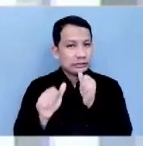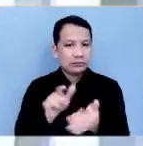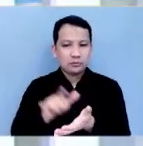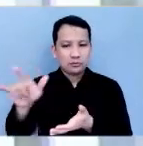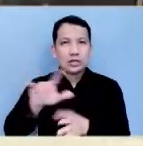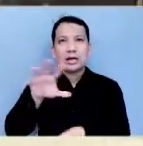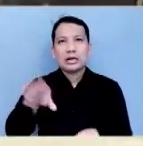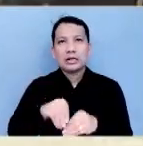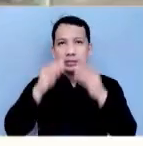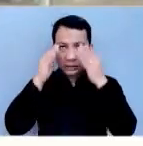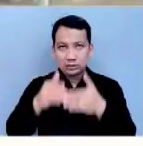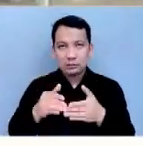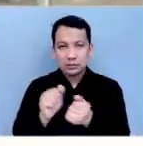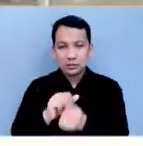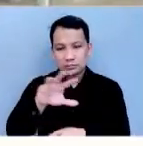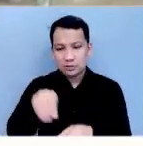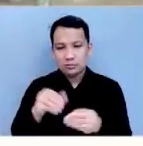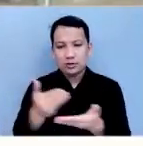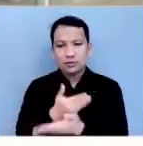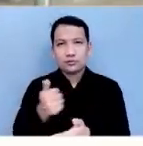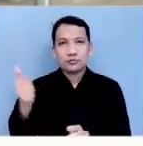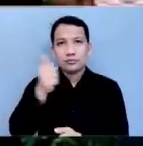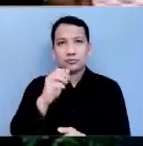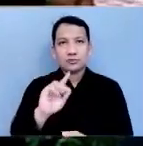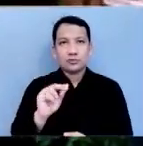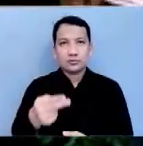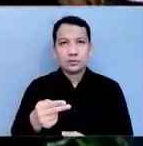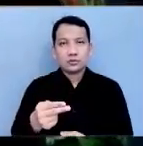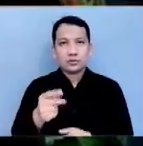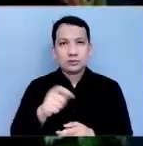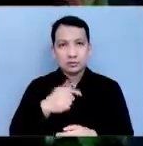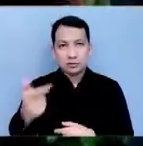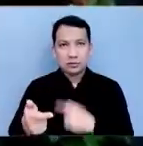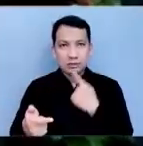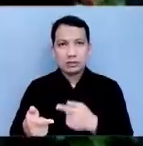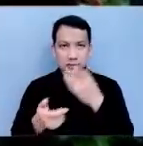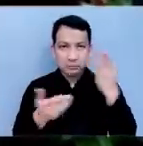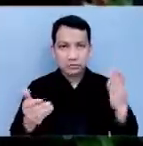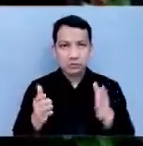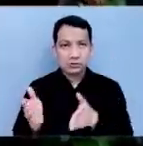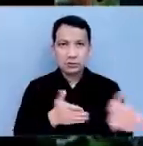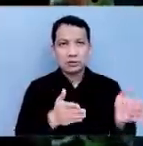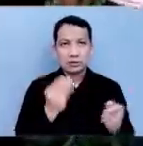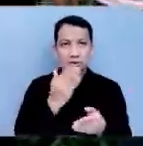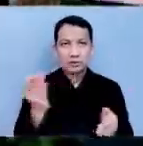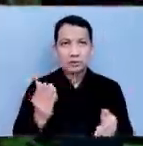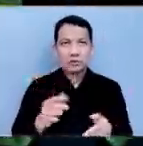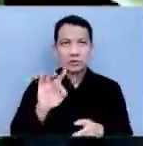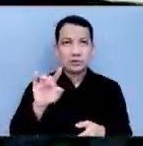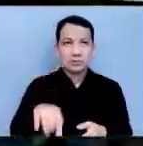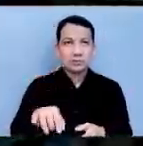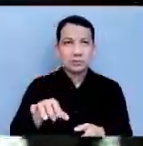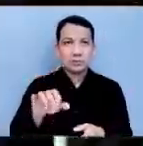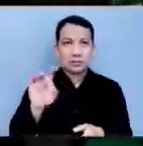sa mga tututukan ni Herbosa bilang bagong DOH Secretary. Sa turnover ceremony kanina, inilatag ni Herbosa ang kanyang 8-point action